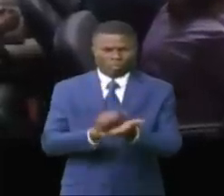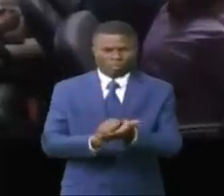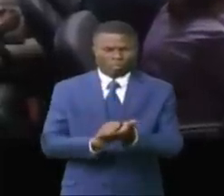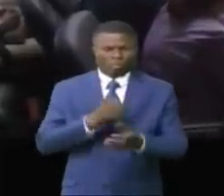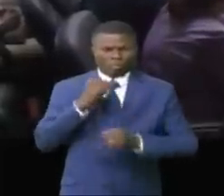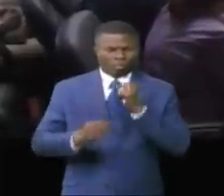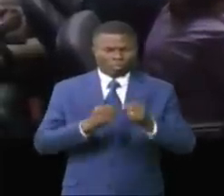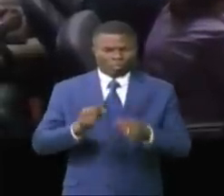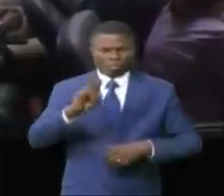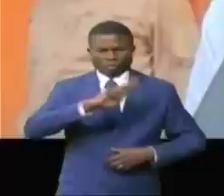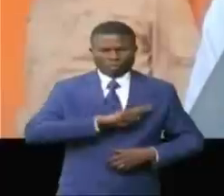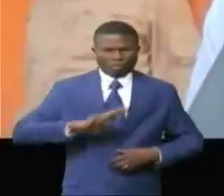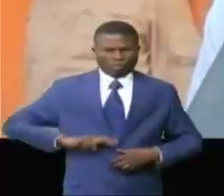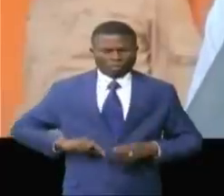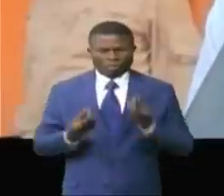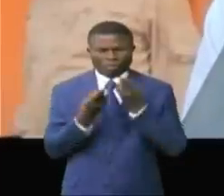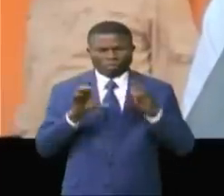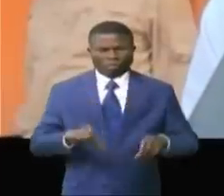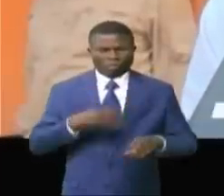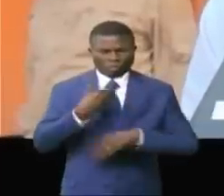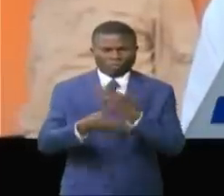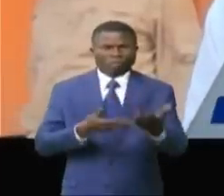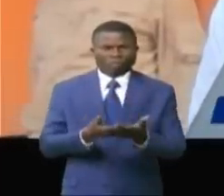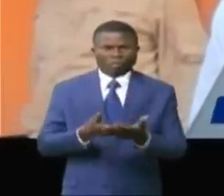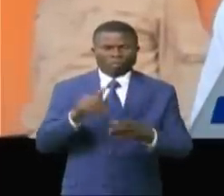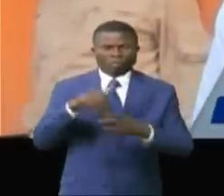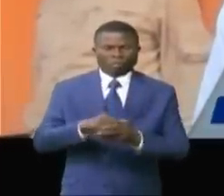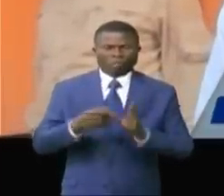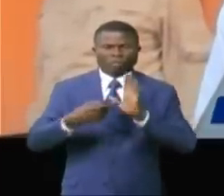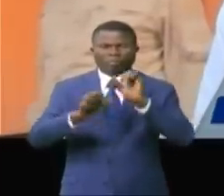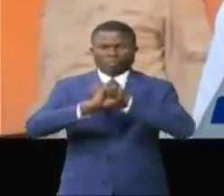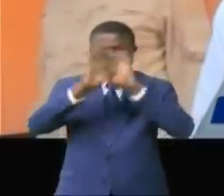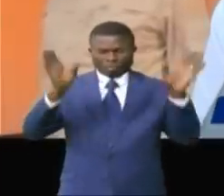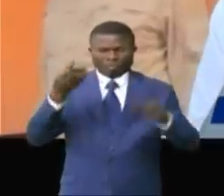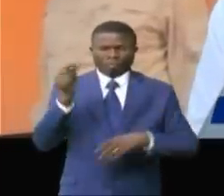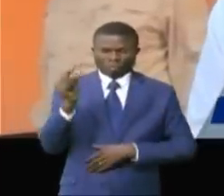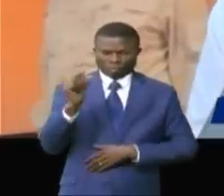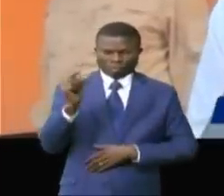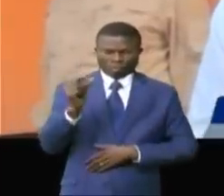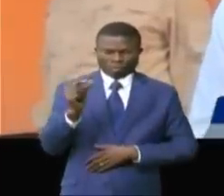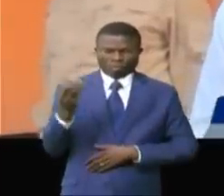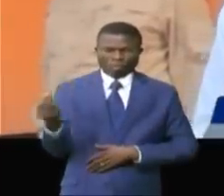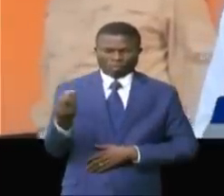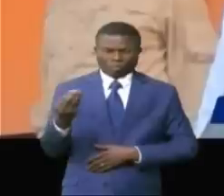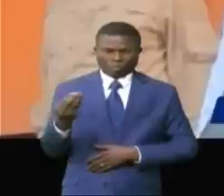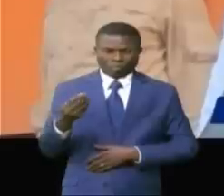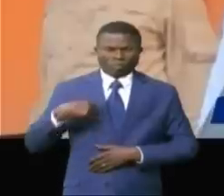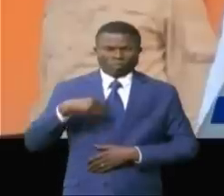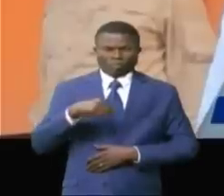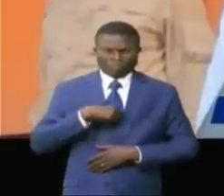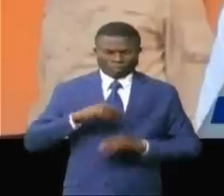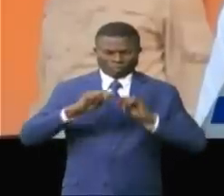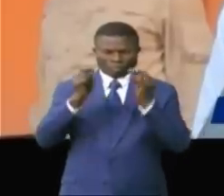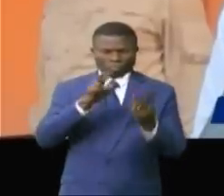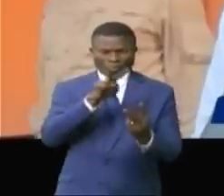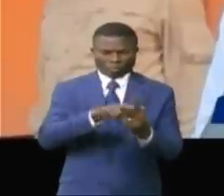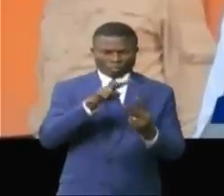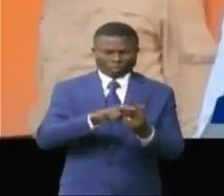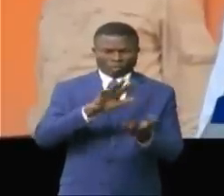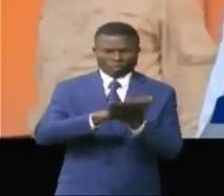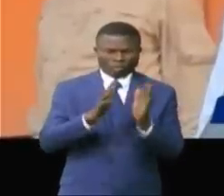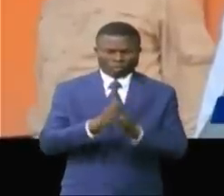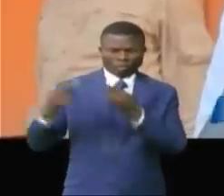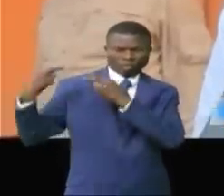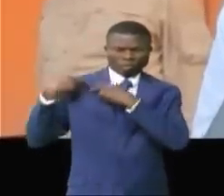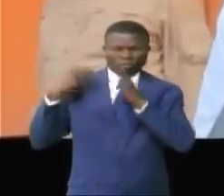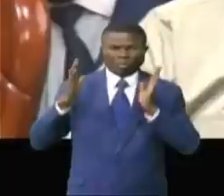que la République démocratique du Congo est en train de fournir dans la traçabilité des minerais, parce que nous voulons que nos chaînes d'approvisionnement soient des chaînes